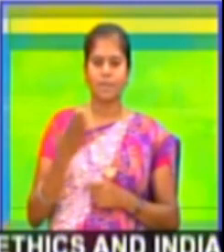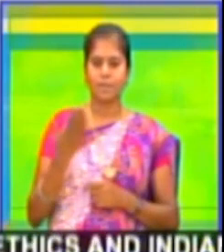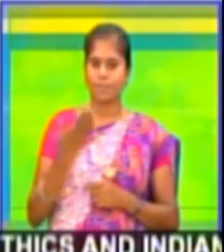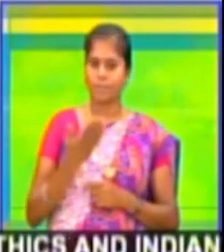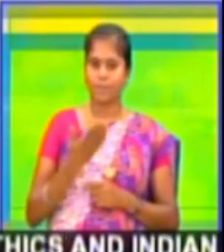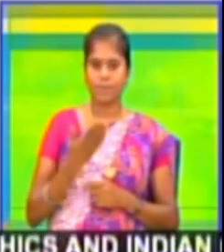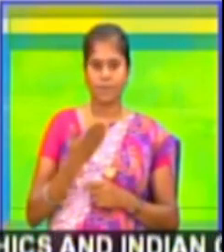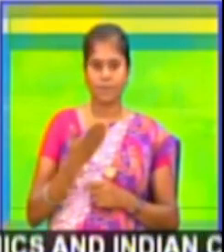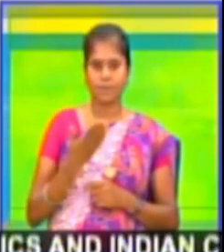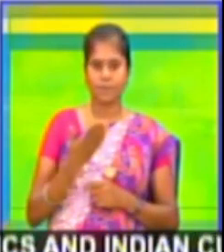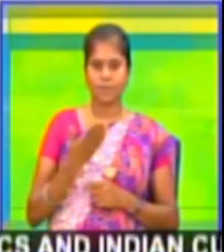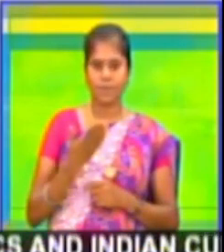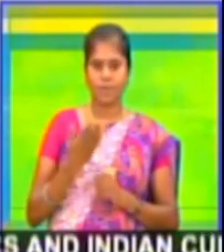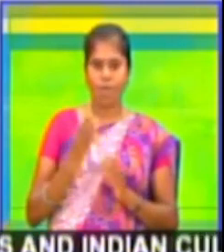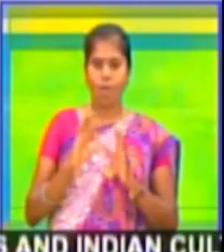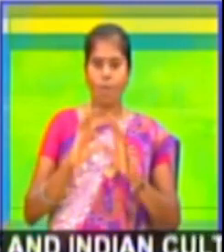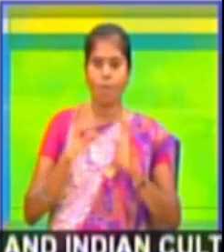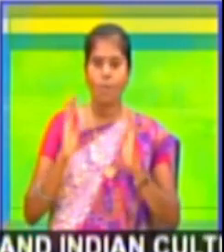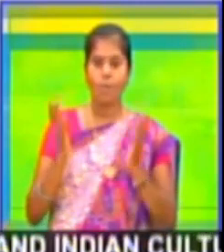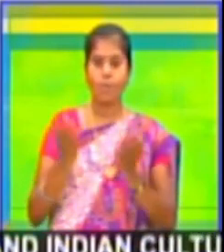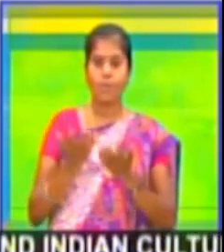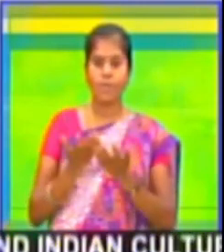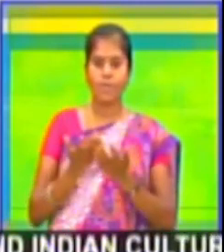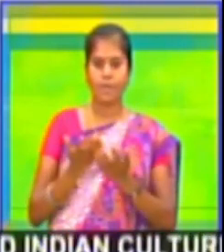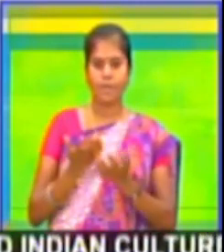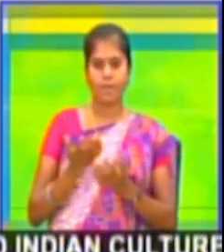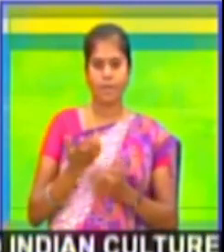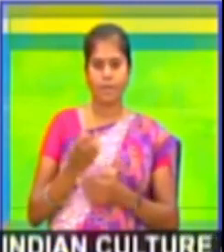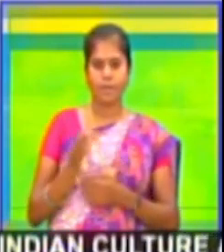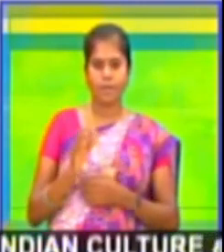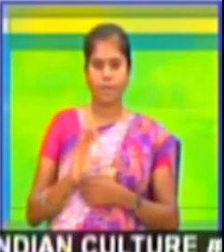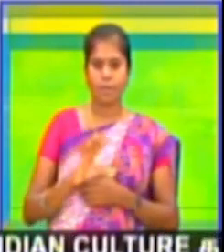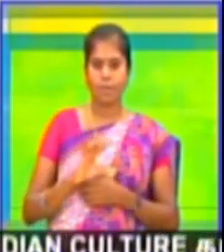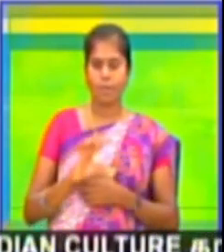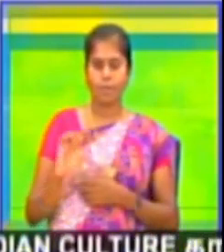புவியியல் பிரிவில் பருவம் 3